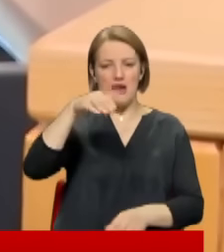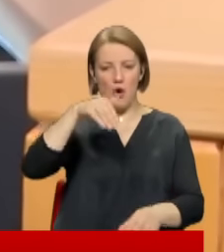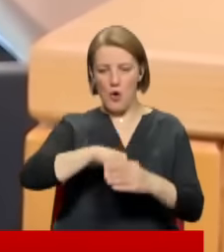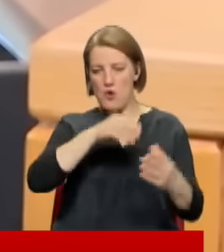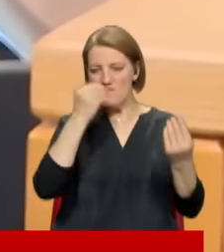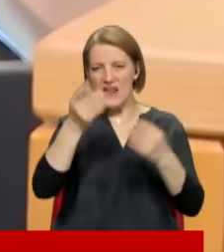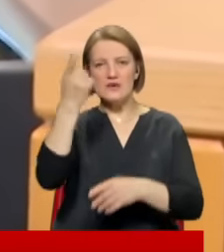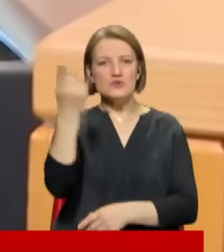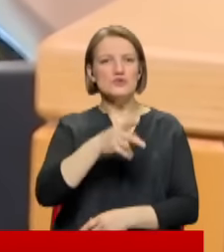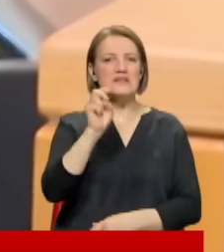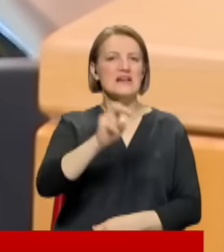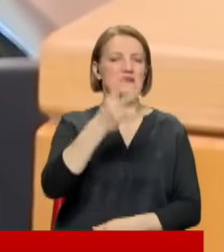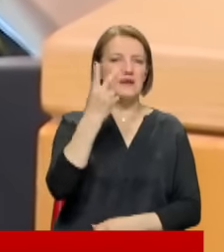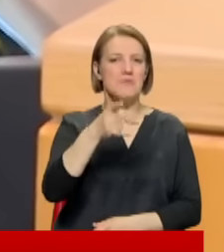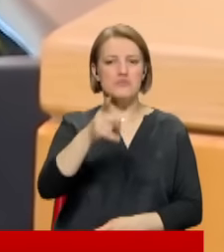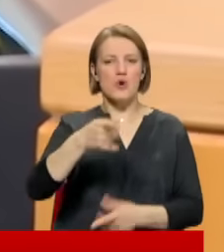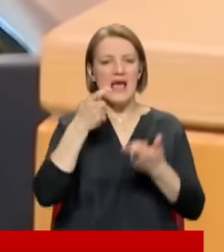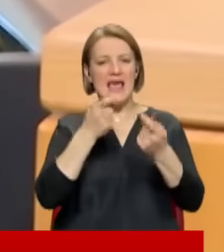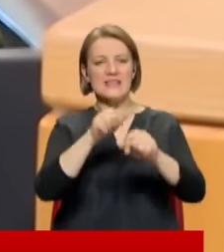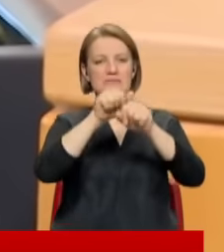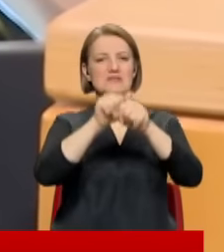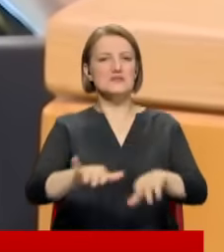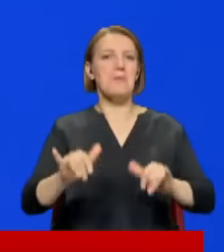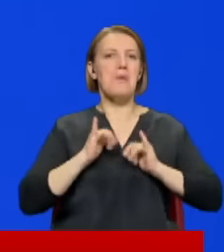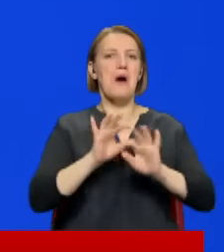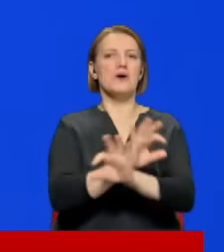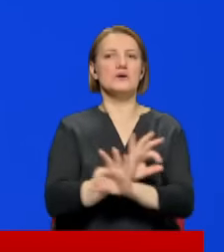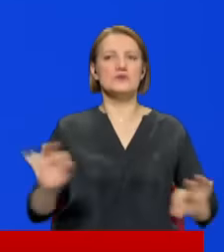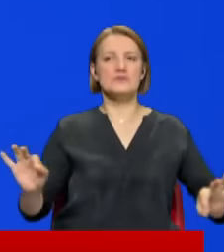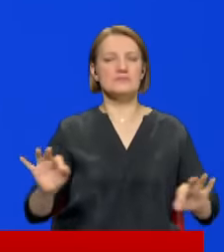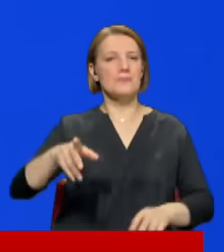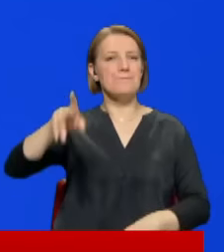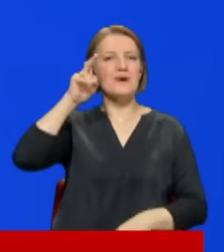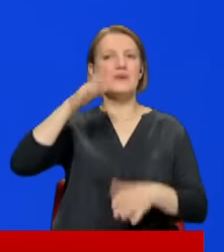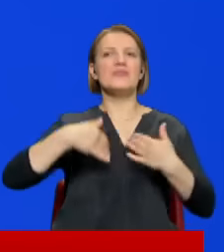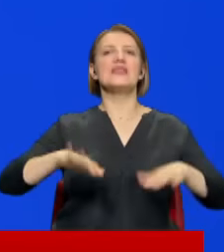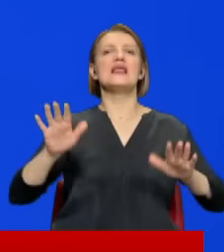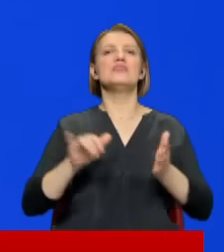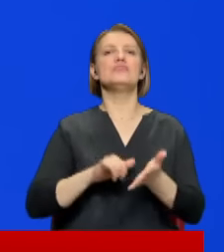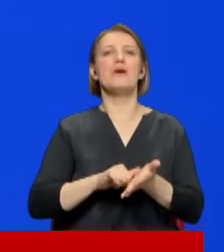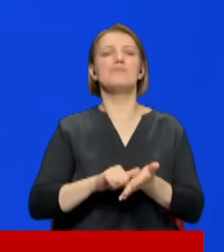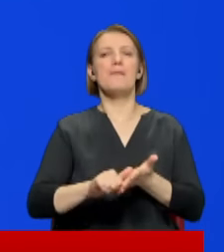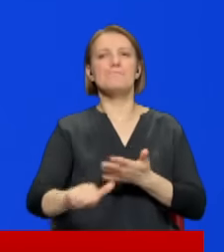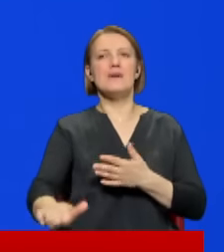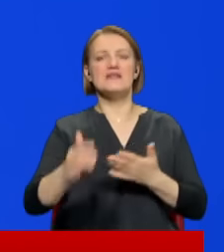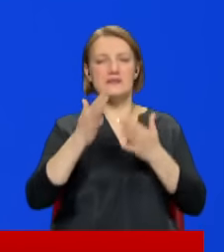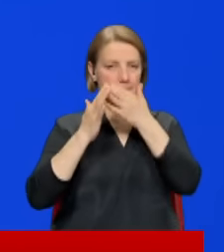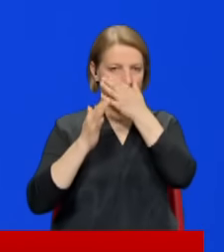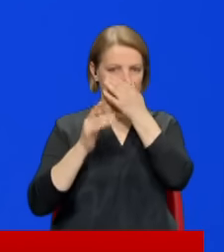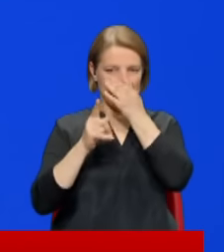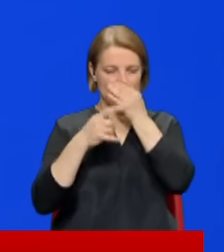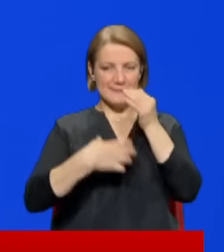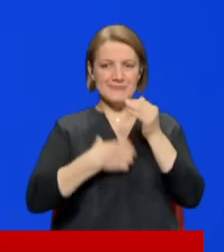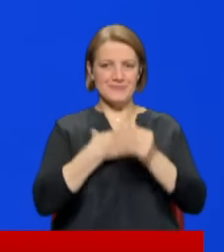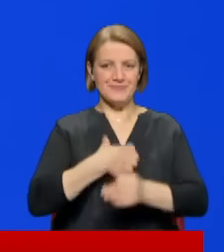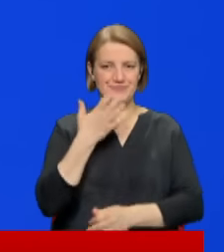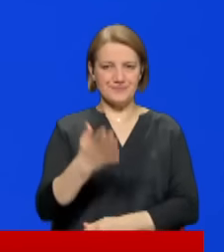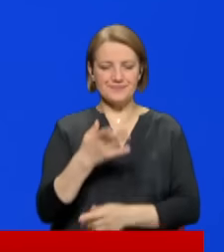bile %82'si bu eğitim sisteminden rahatsız. Pedagojik değil, tamamen ideolojik